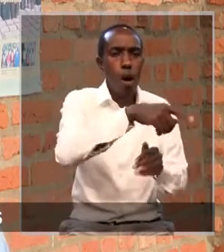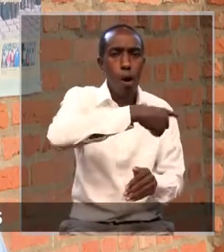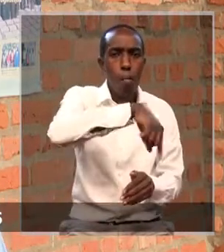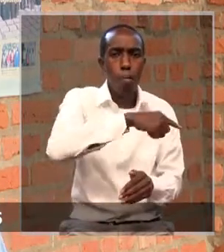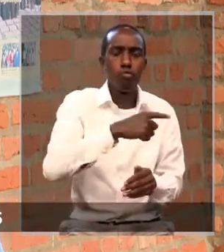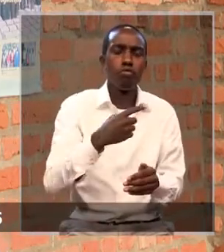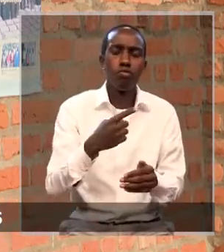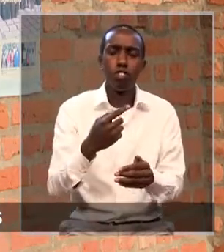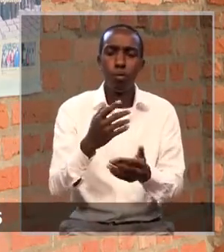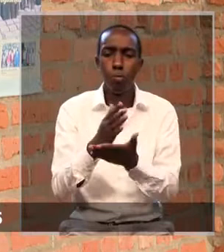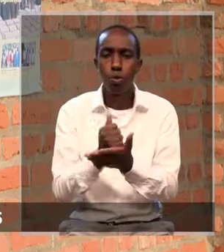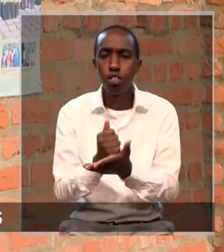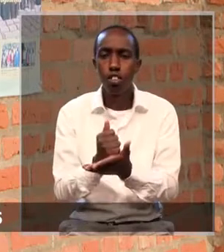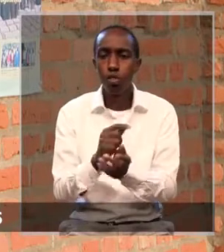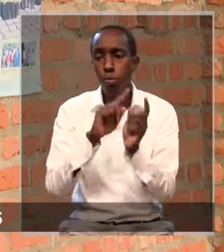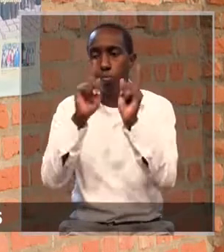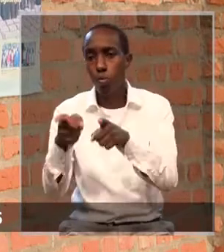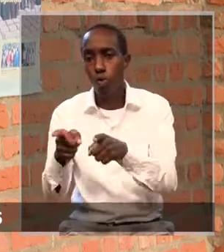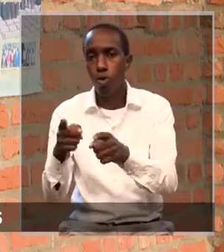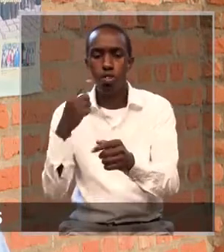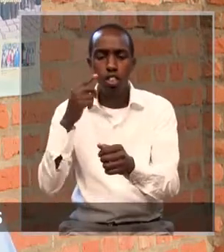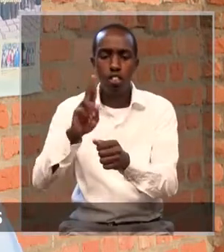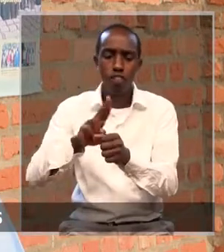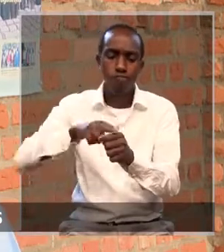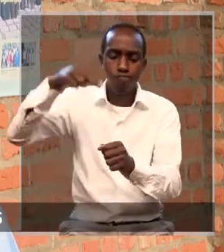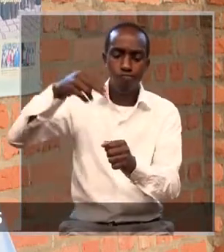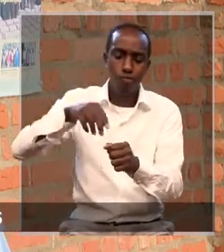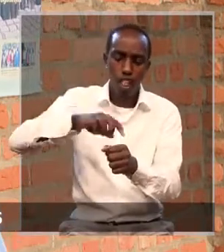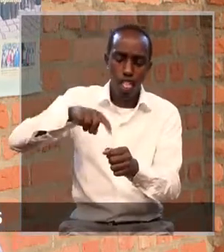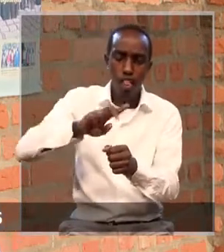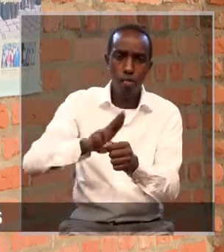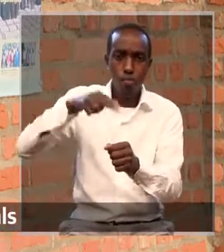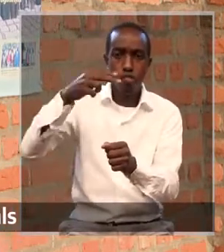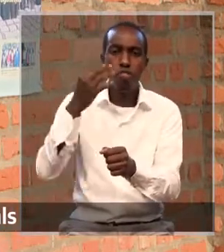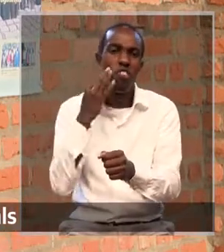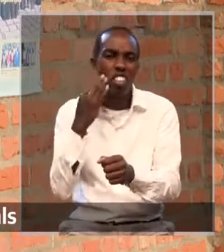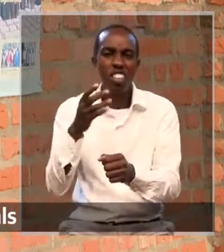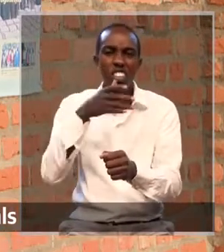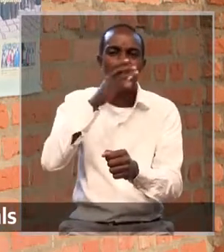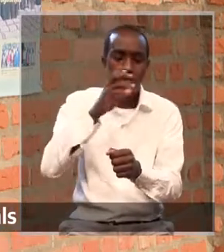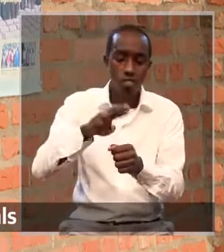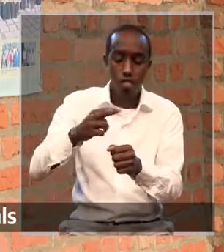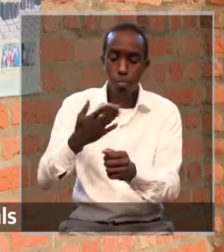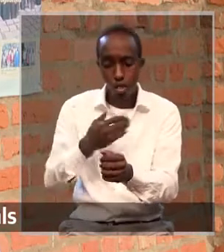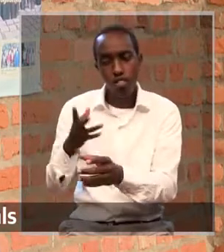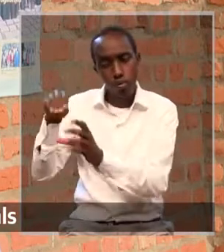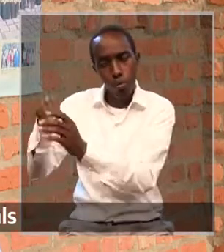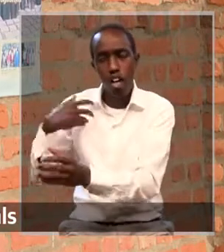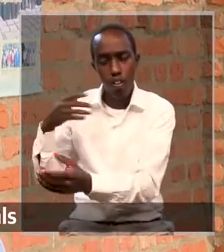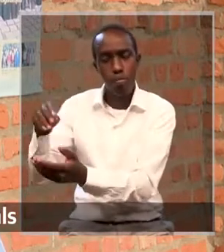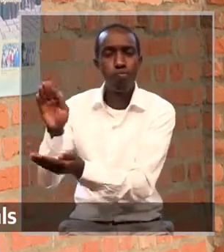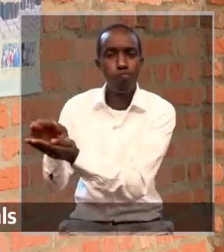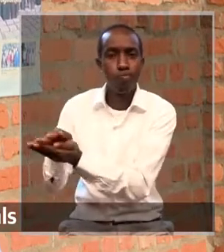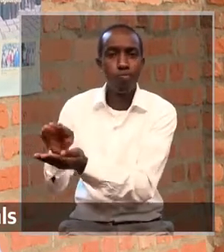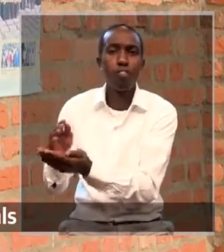yacu kuko tujyayo biririya mipfundikizo y'amacupa y'amafanta y'inzoga bajugunyaga dufite imifuka mu